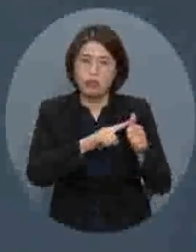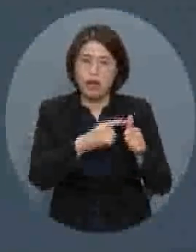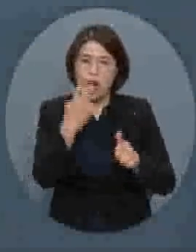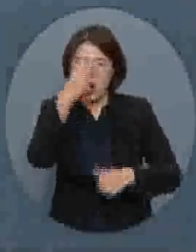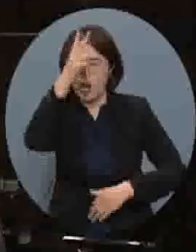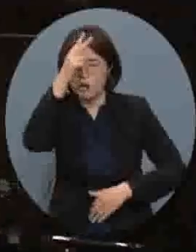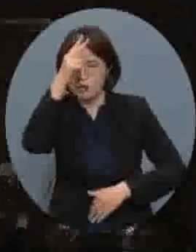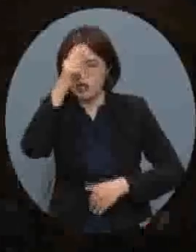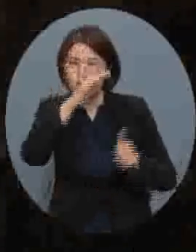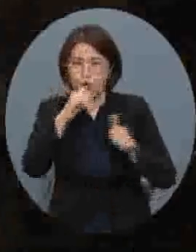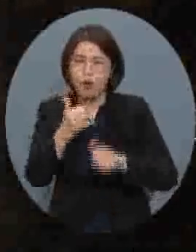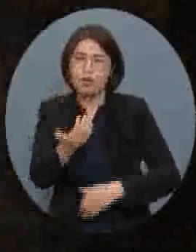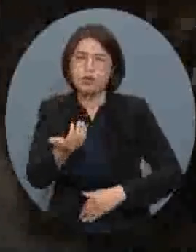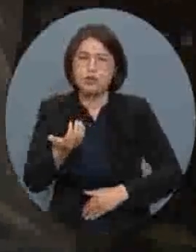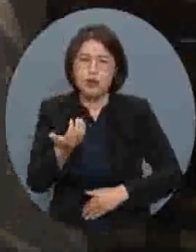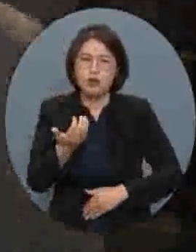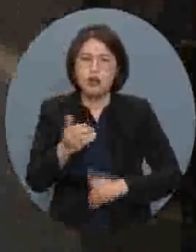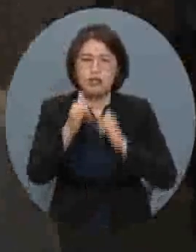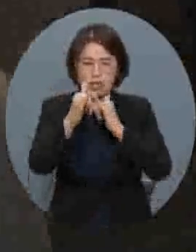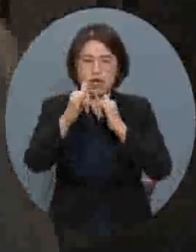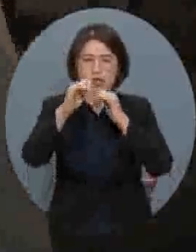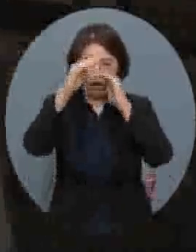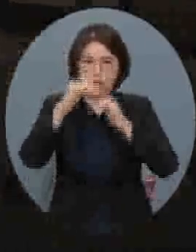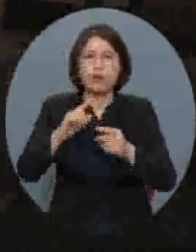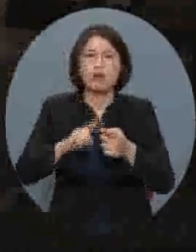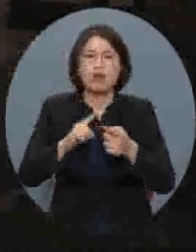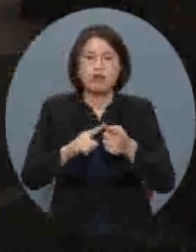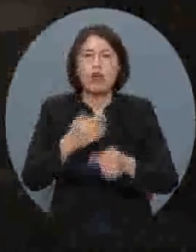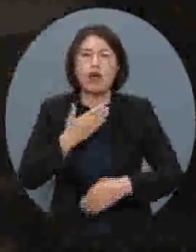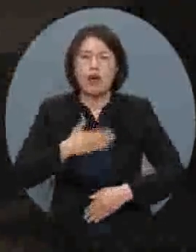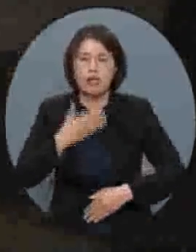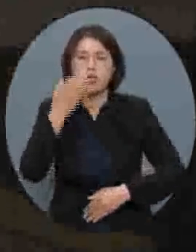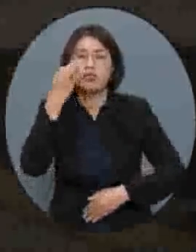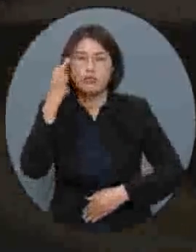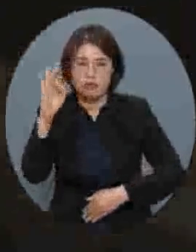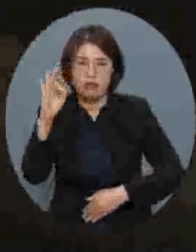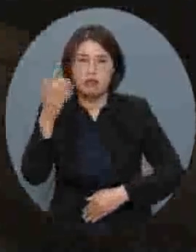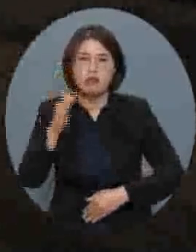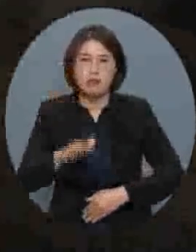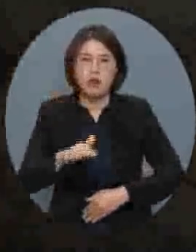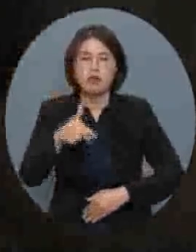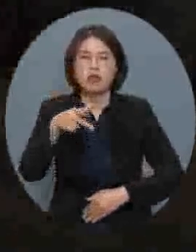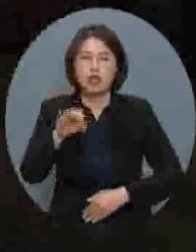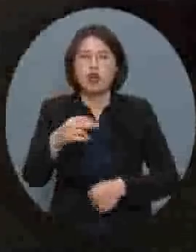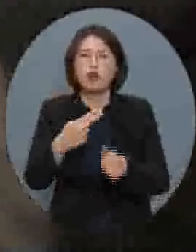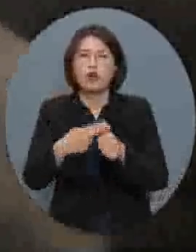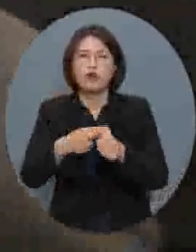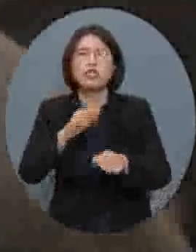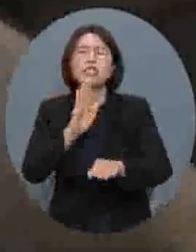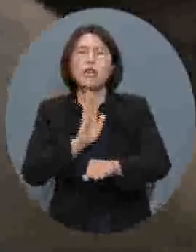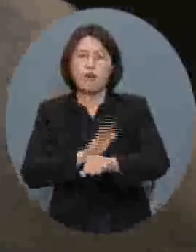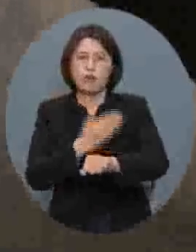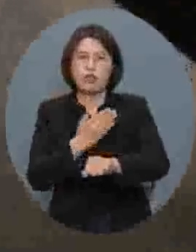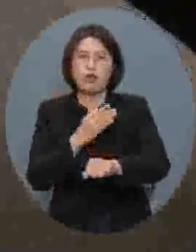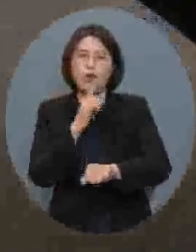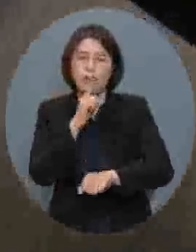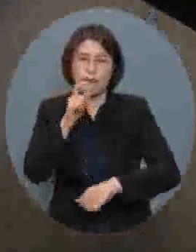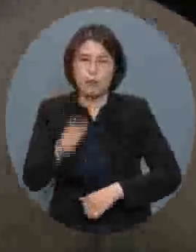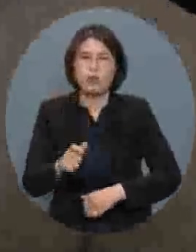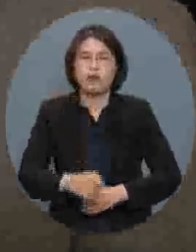검찰 소환 전에 표창장 관련 내용을 알았던 사실은 인정하면서도 정경심 교수의 잘못임을 다시